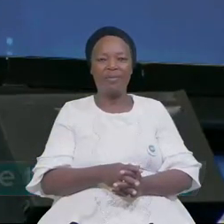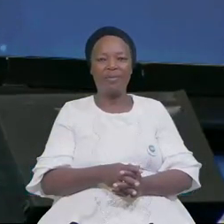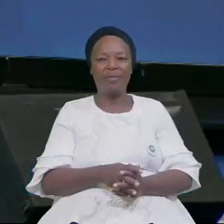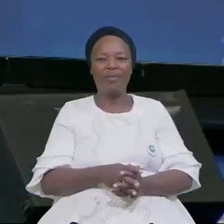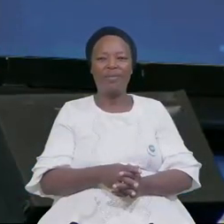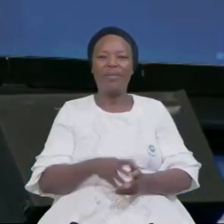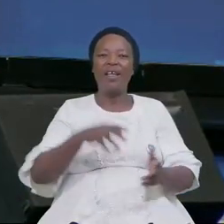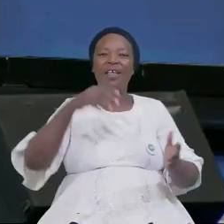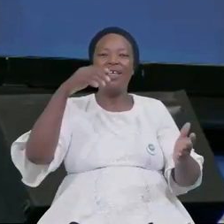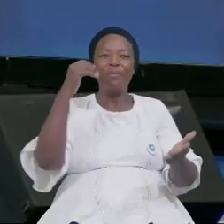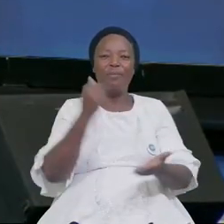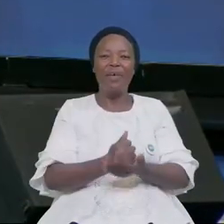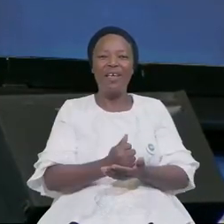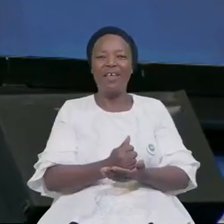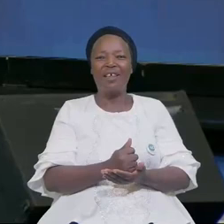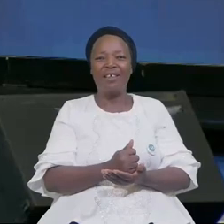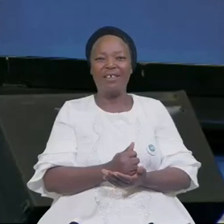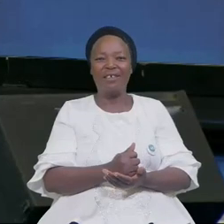Amen.